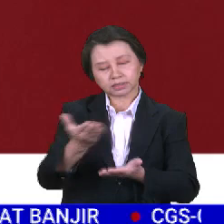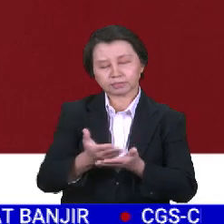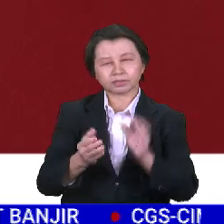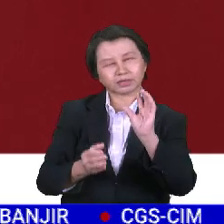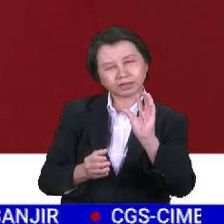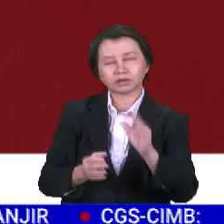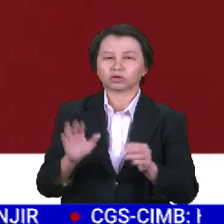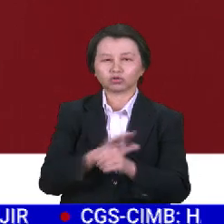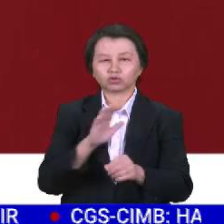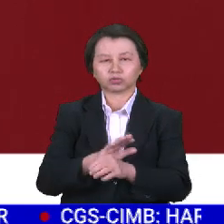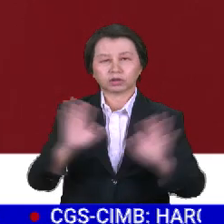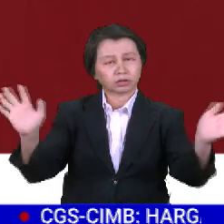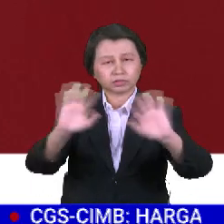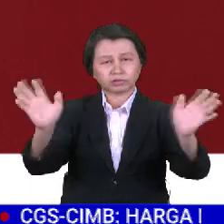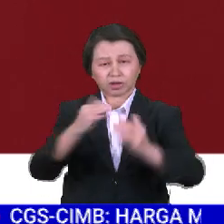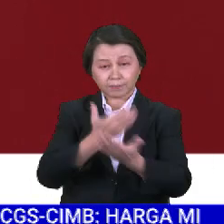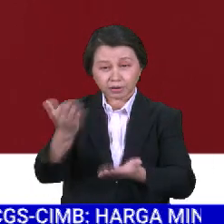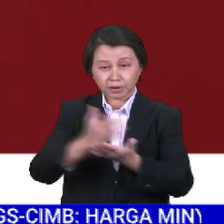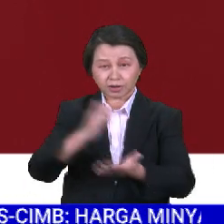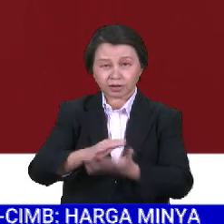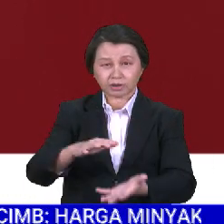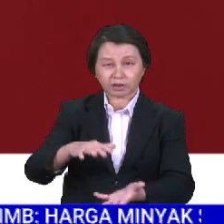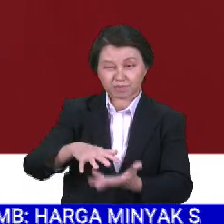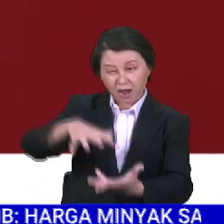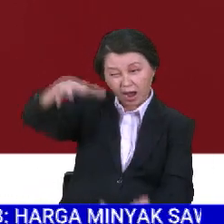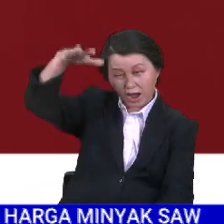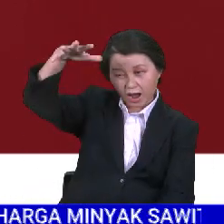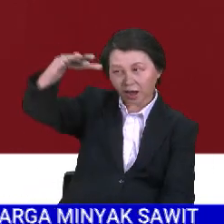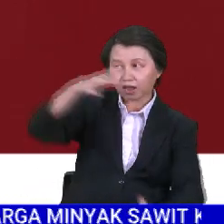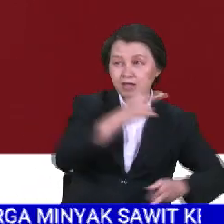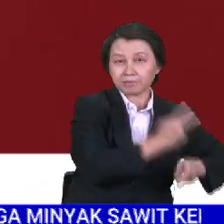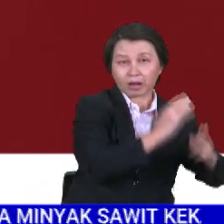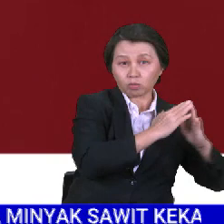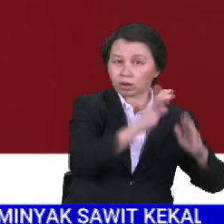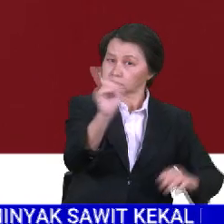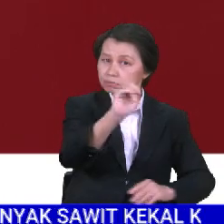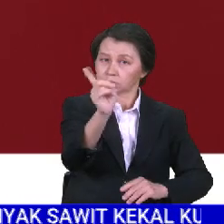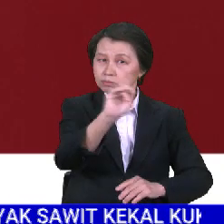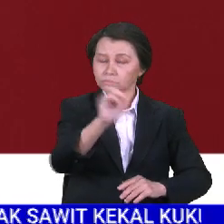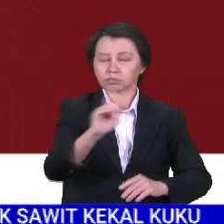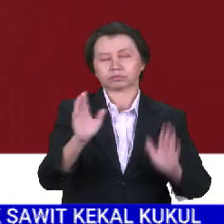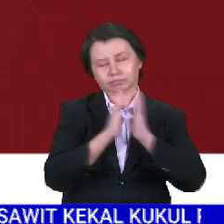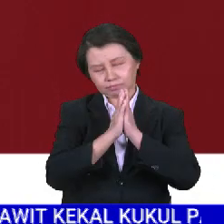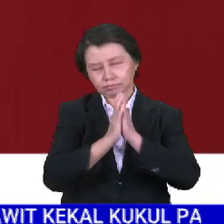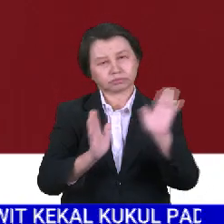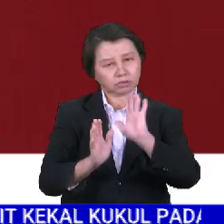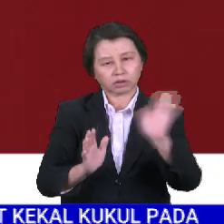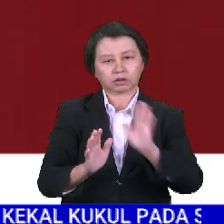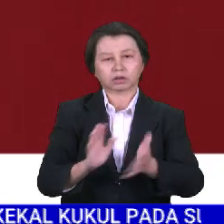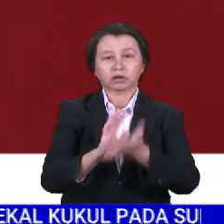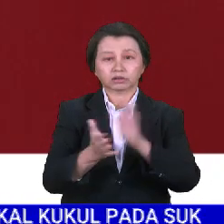Bapak tital jangan beli dengan satu kado yang jumlah yang banyak ya supaya